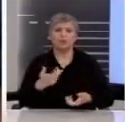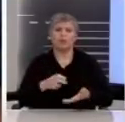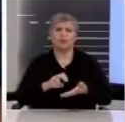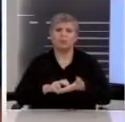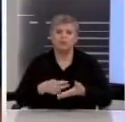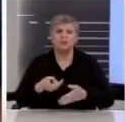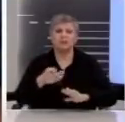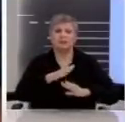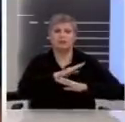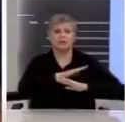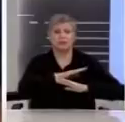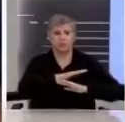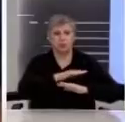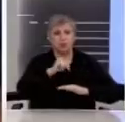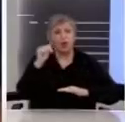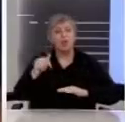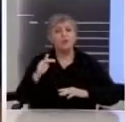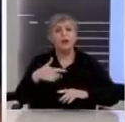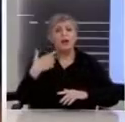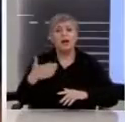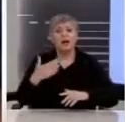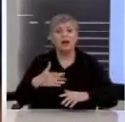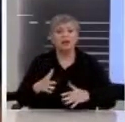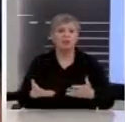ενόπλων δυνάμεων, δημιουργώντας παρακράτος μέσα στο κράτος,